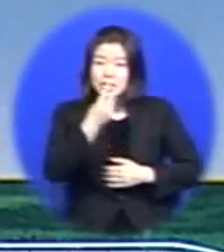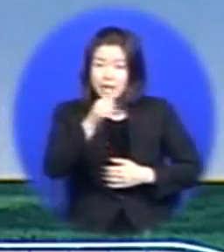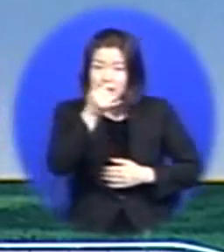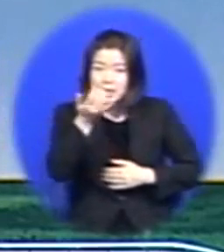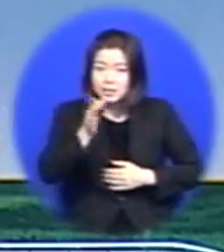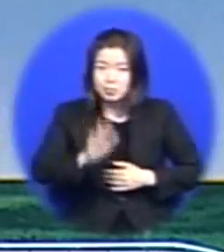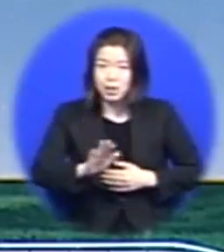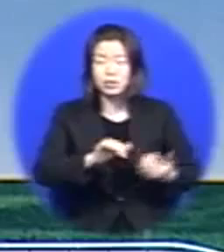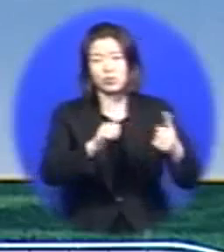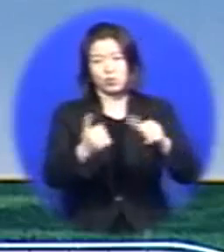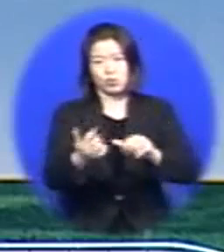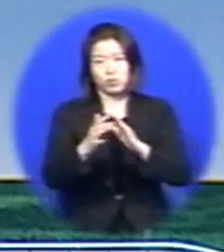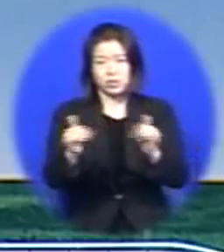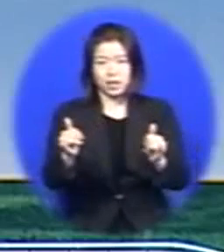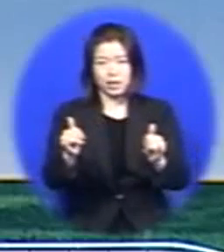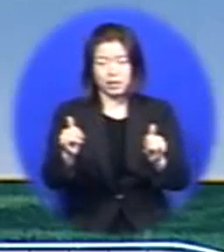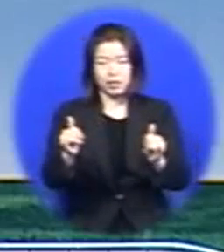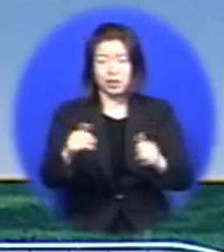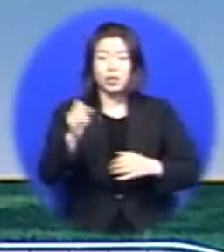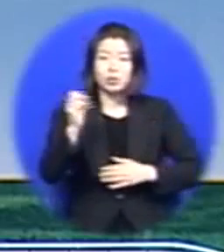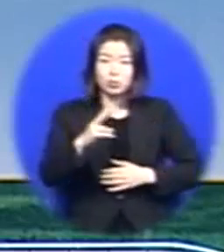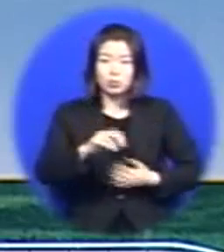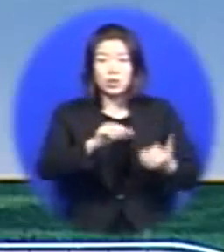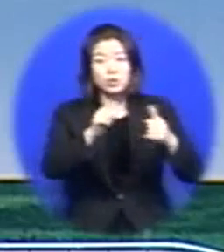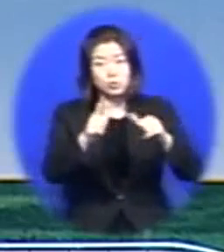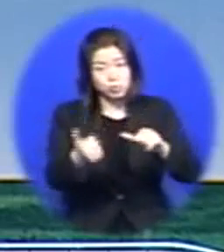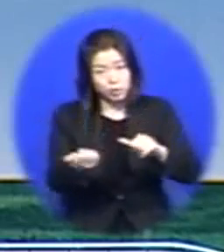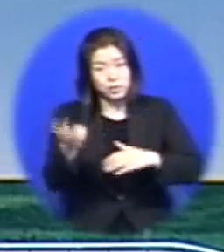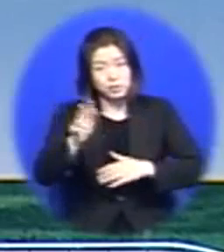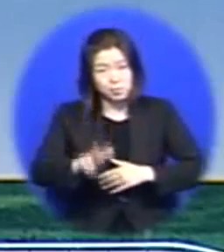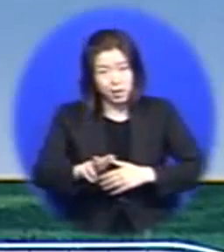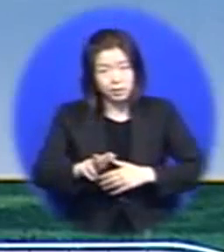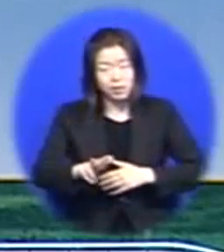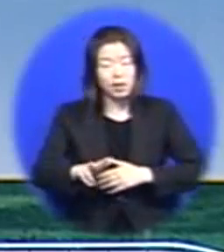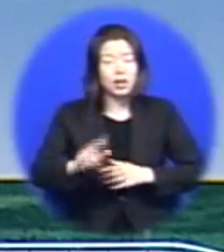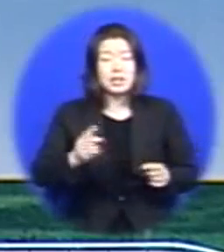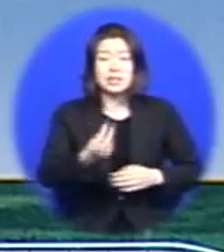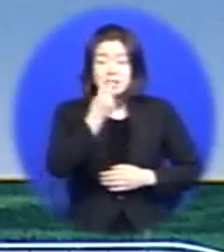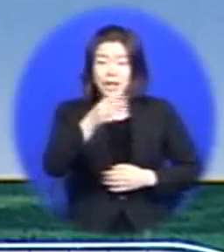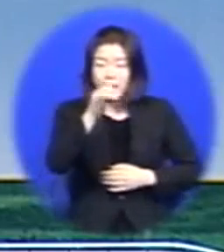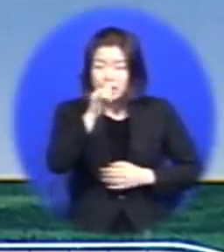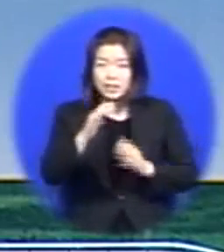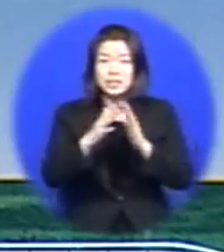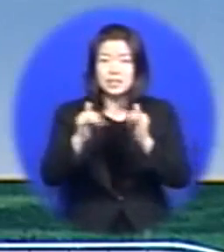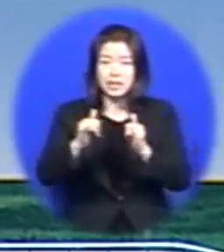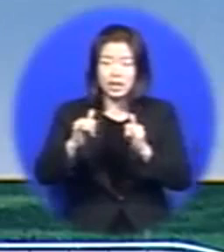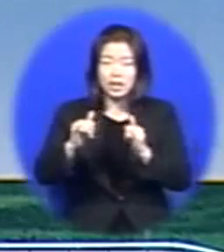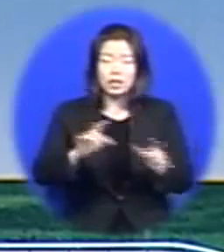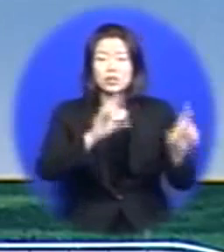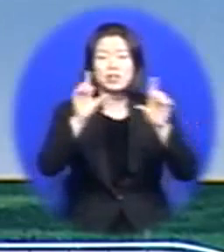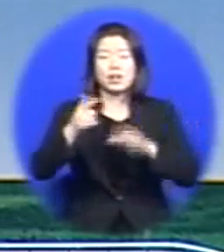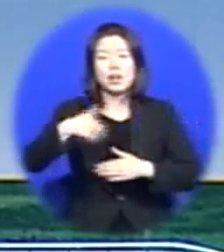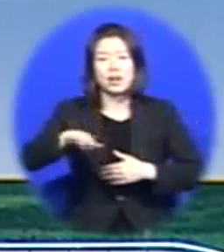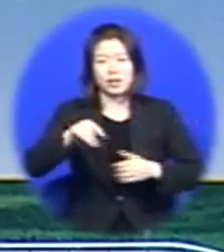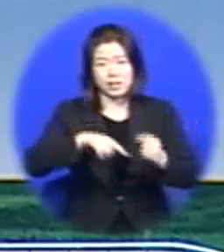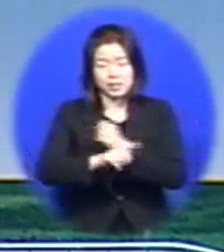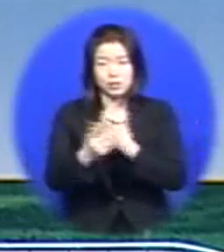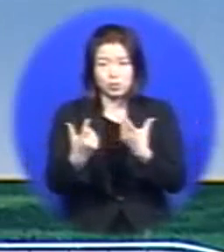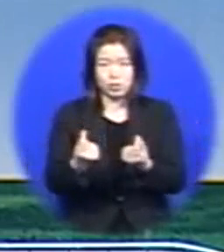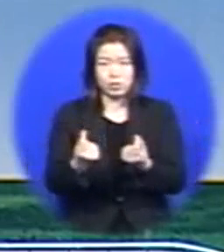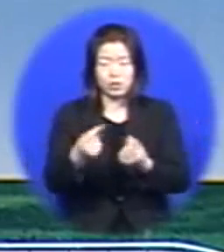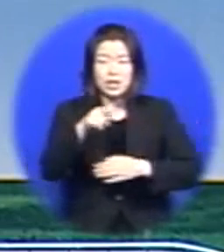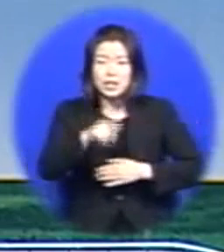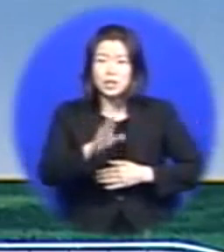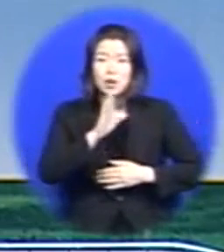있지만 죽은 자고, 또 죽었다고 하지만 또 살아있는 자로서의 삶을 살아가라는 거죠. 이것이 바로